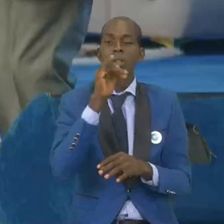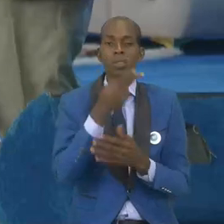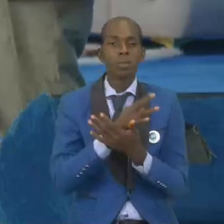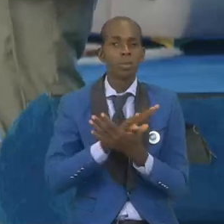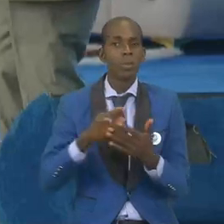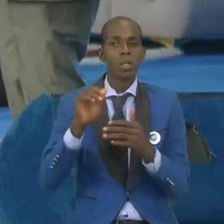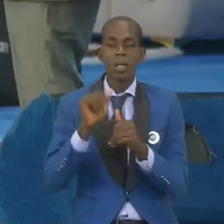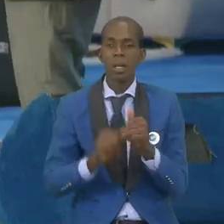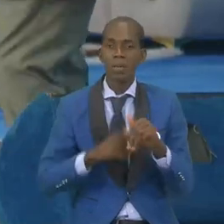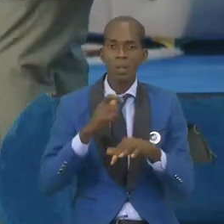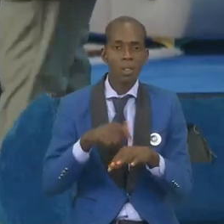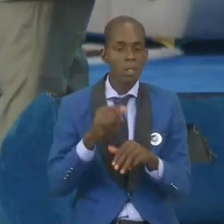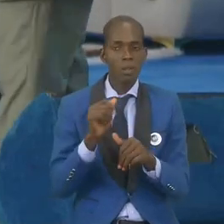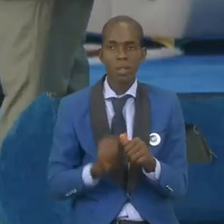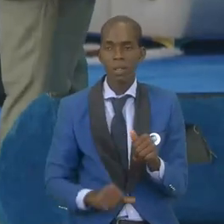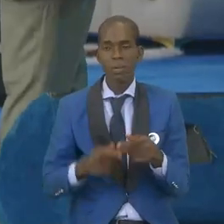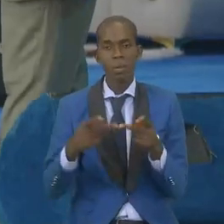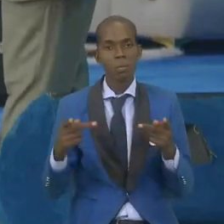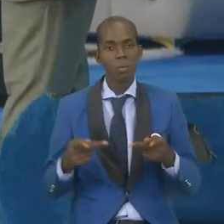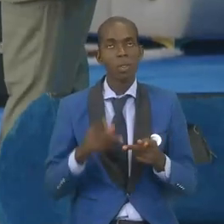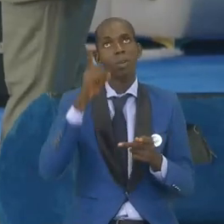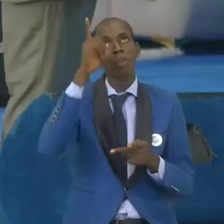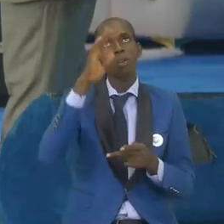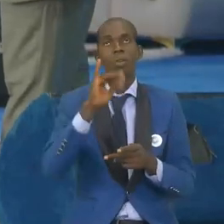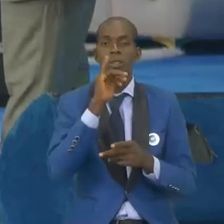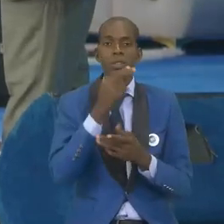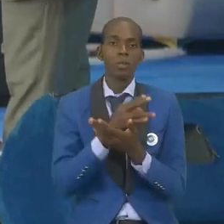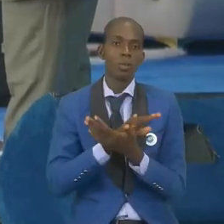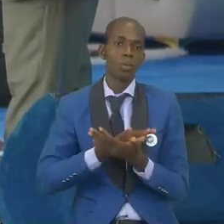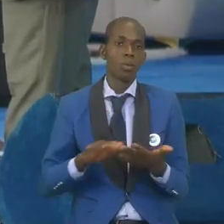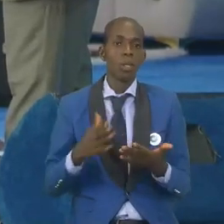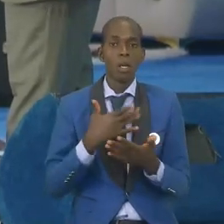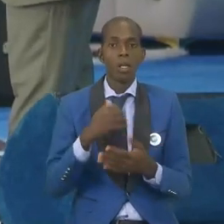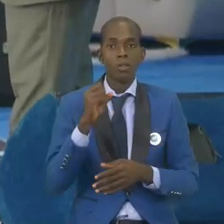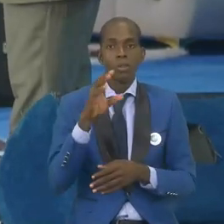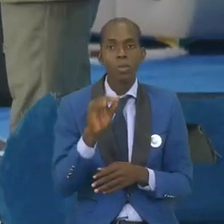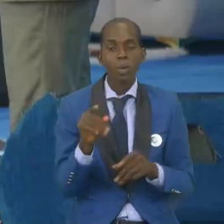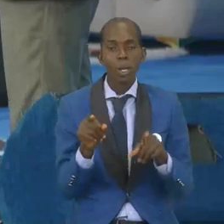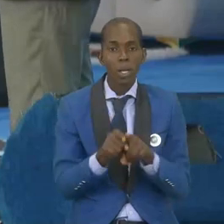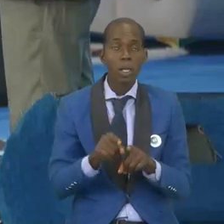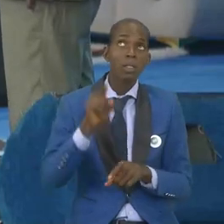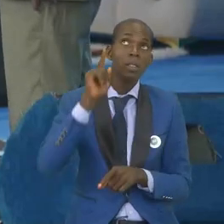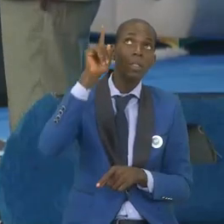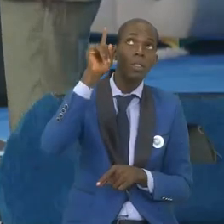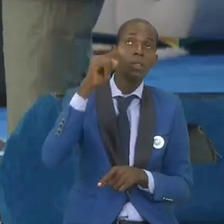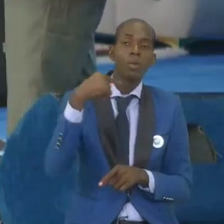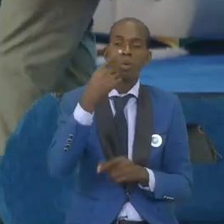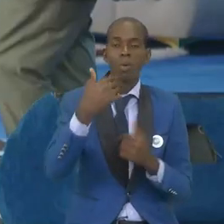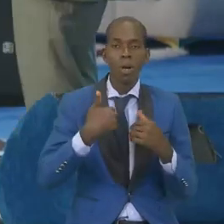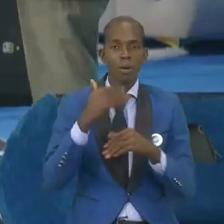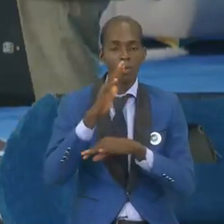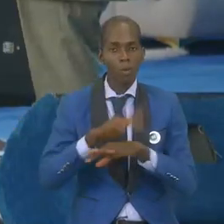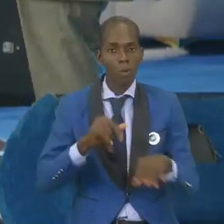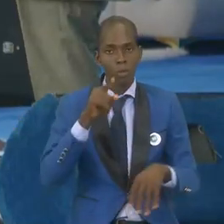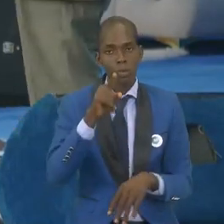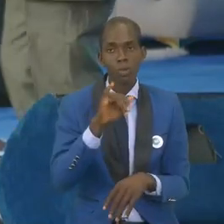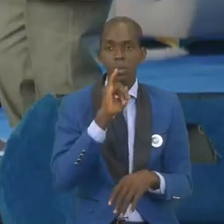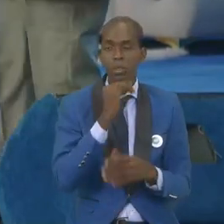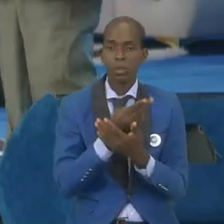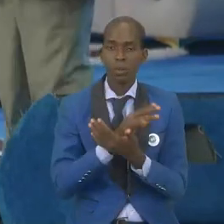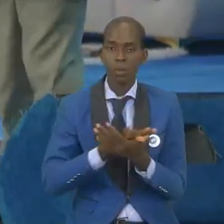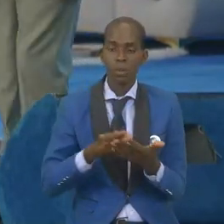Dieu est saint. À tout moment, en tout temps, Dieu est saint. Ainsi, comme